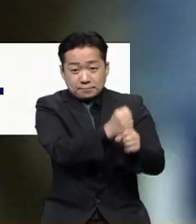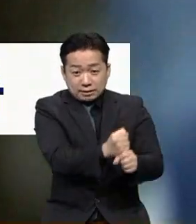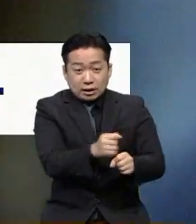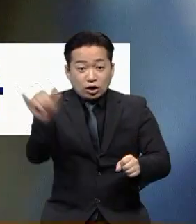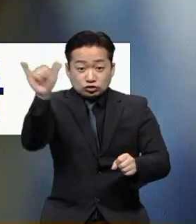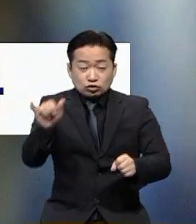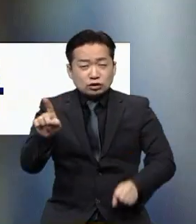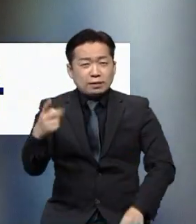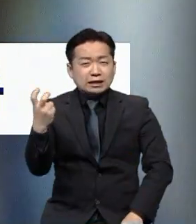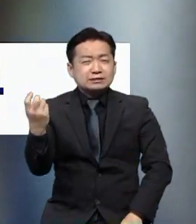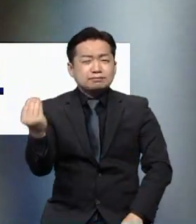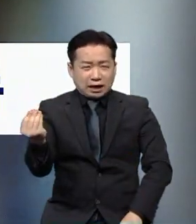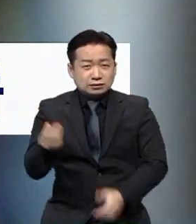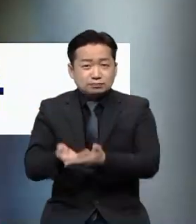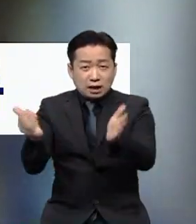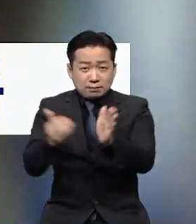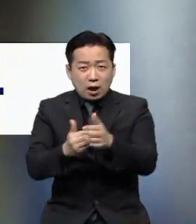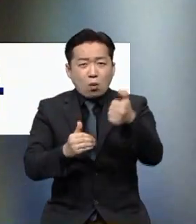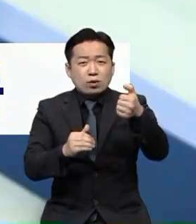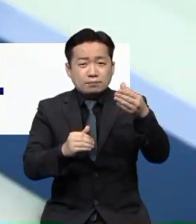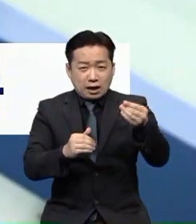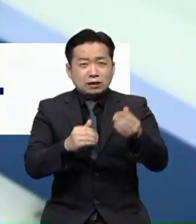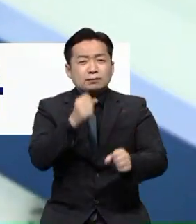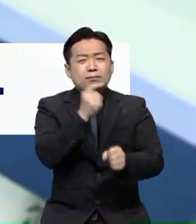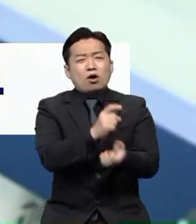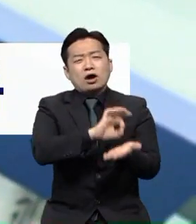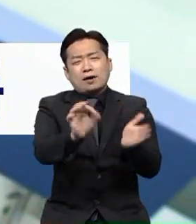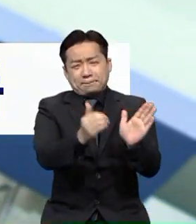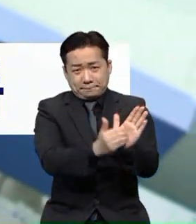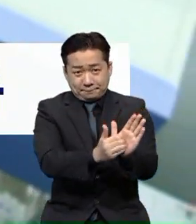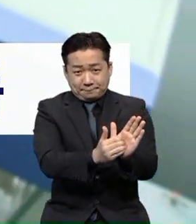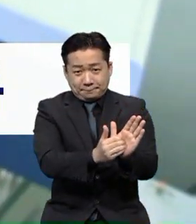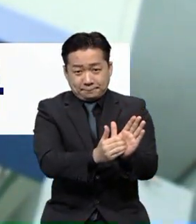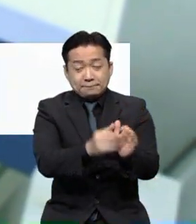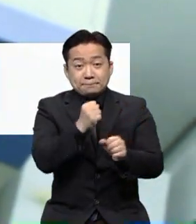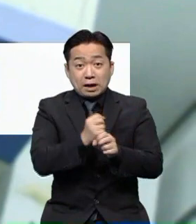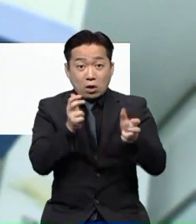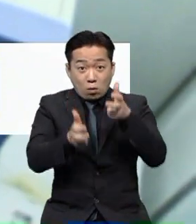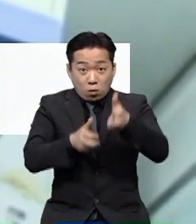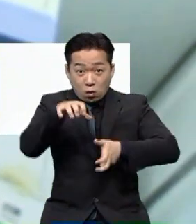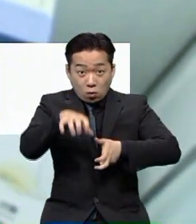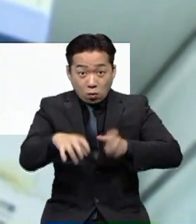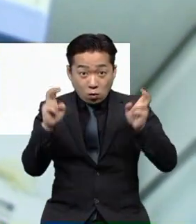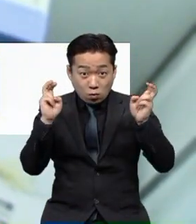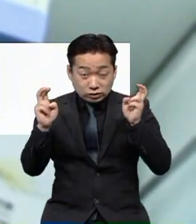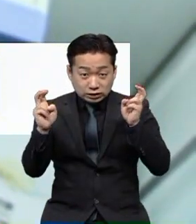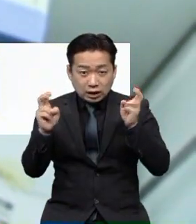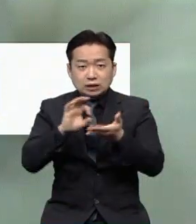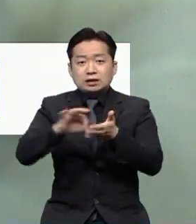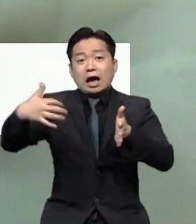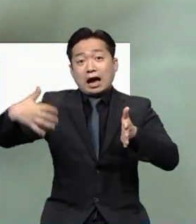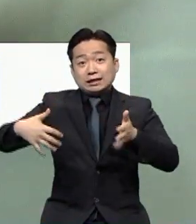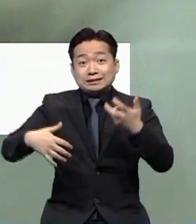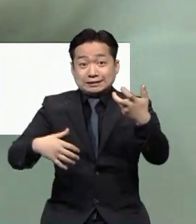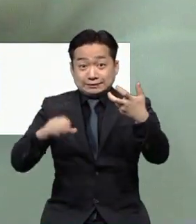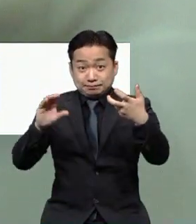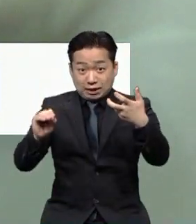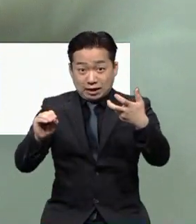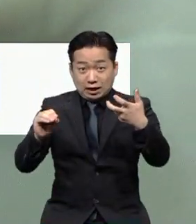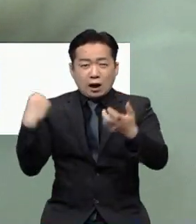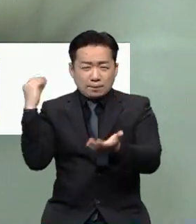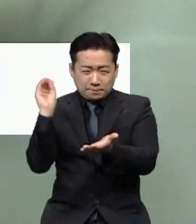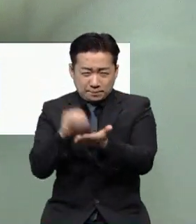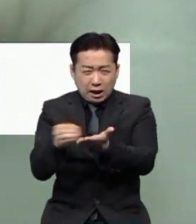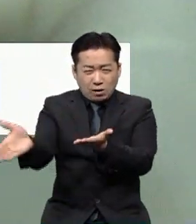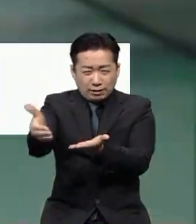개가 배포돼 이미 50만 개가 사용됐습니다. 제조사는 즉각 사용되지 않은 주사기 70만 개를 자진